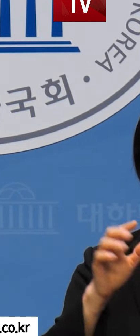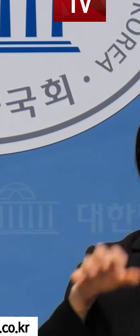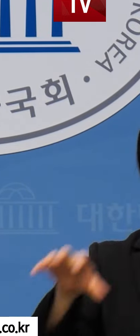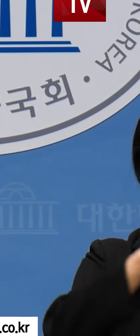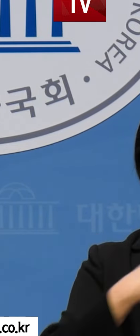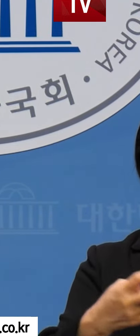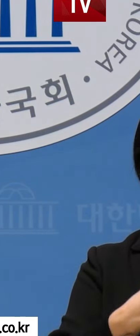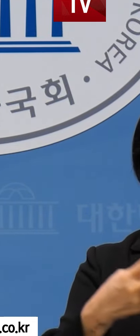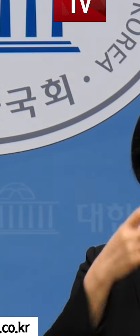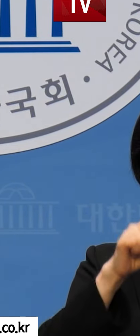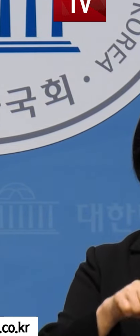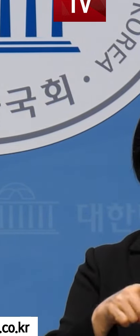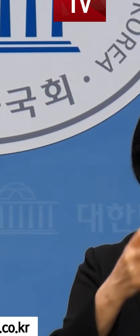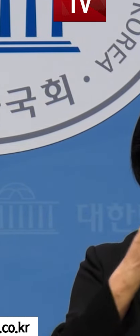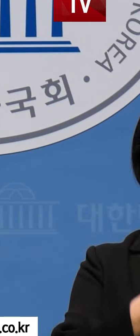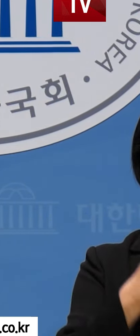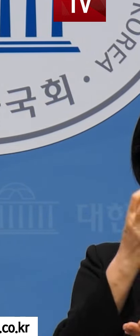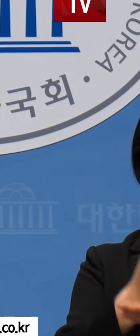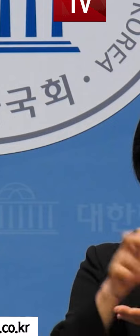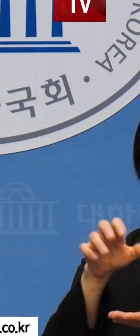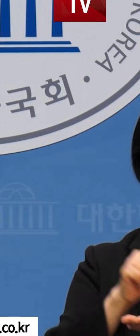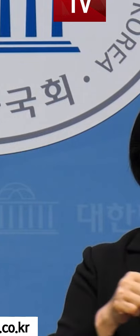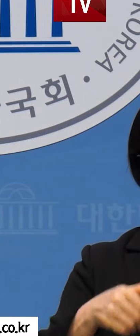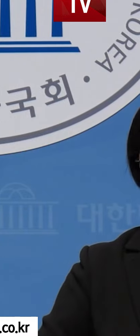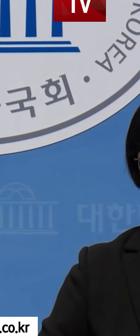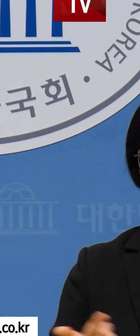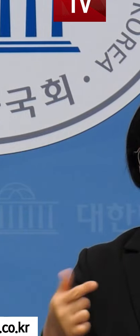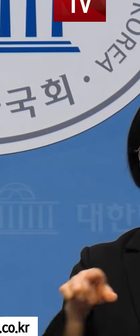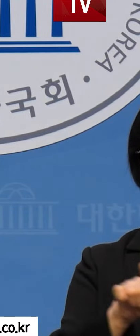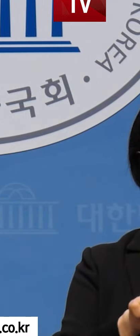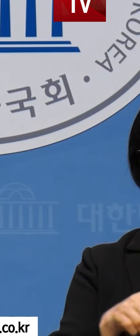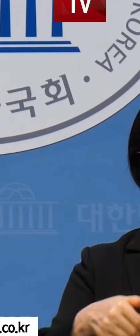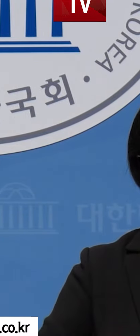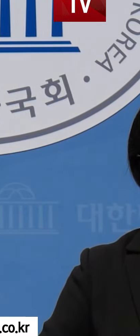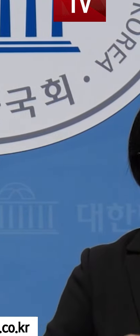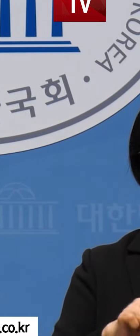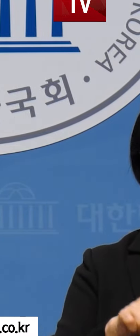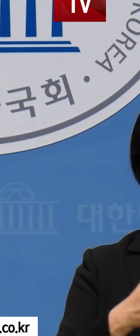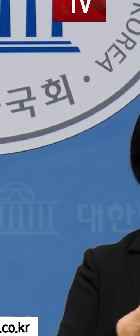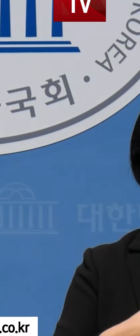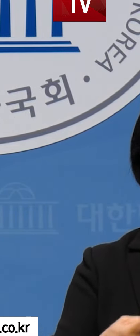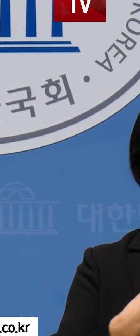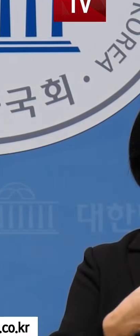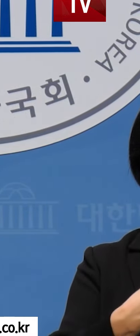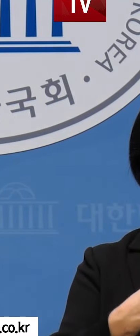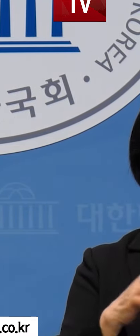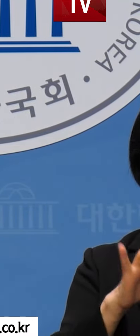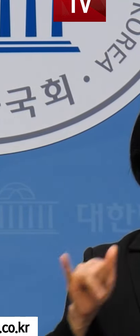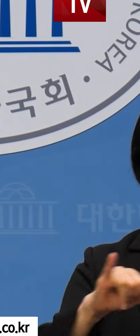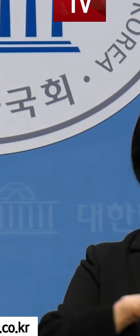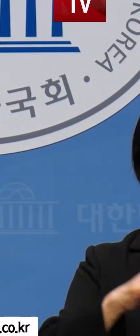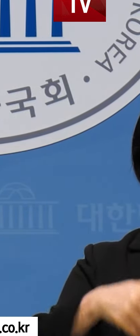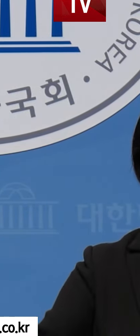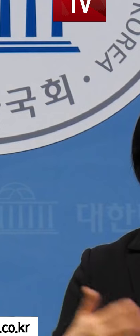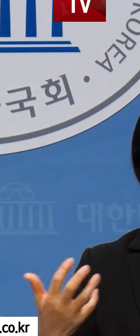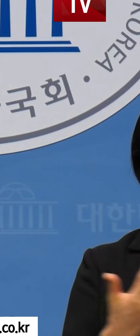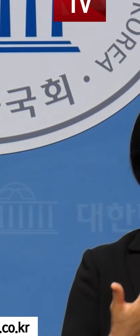신설, 지역의사제가 도입되어야 필요한 곳에 의료인력이 흘러갈 수